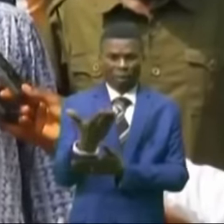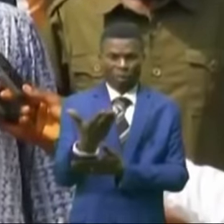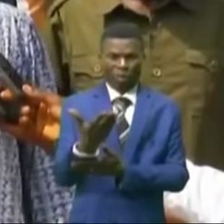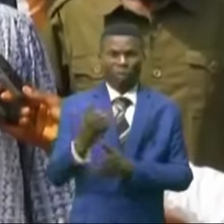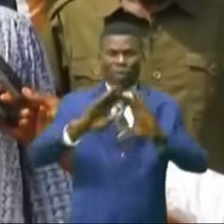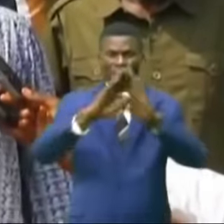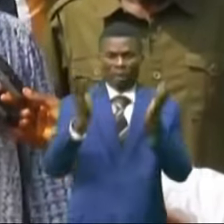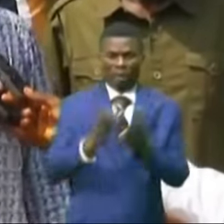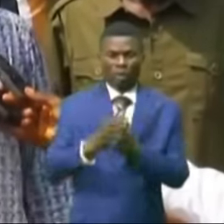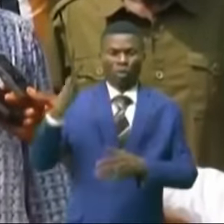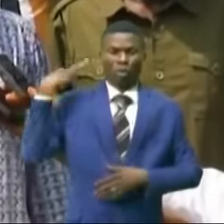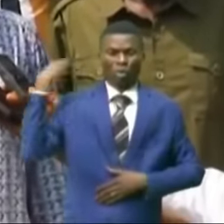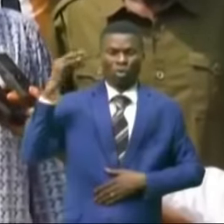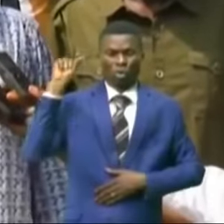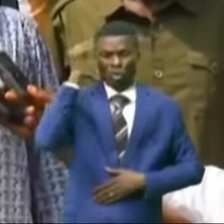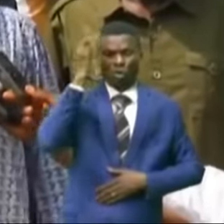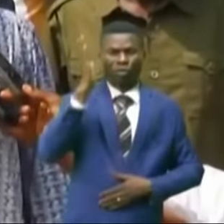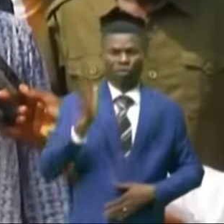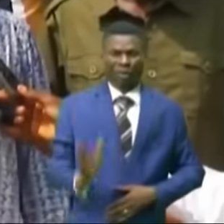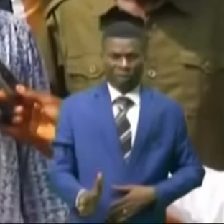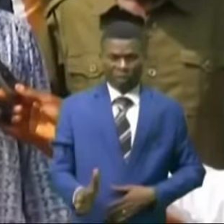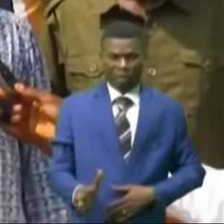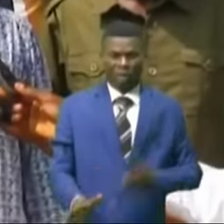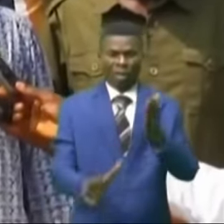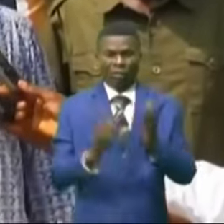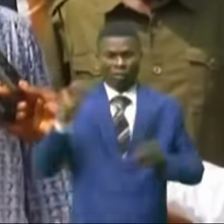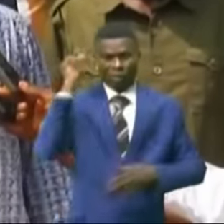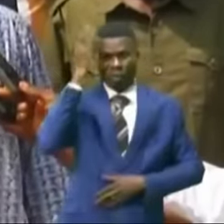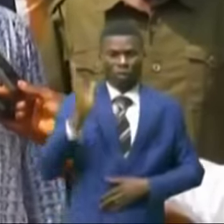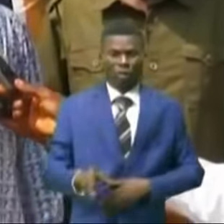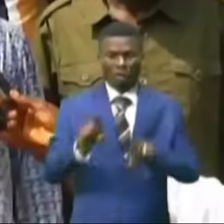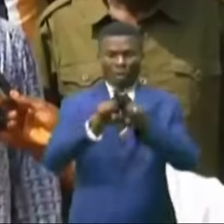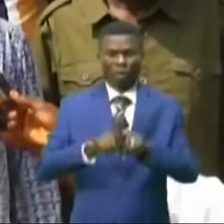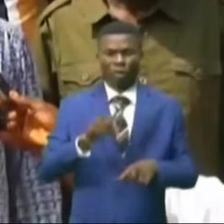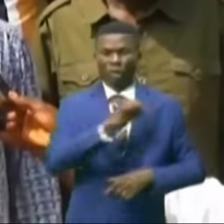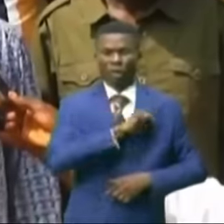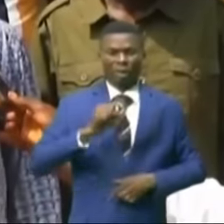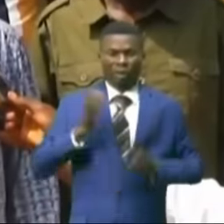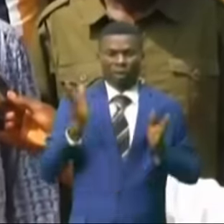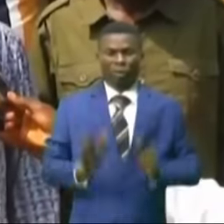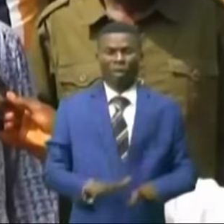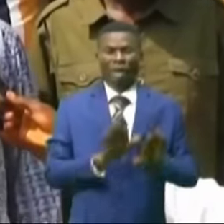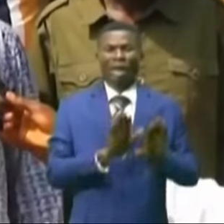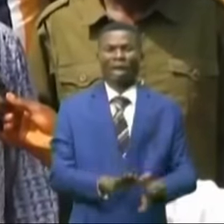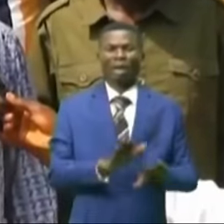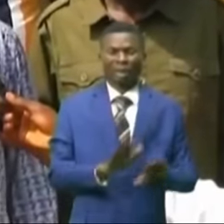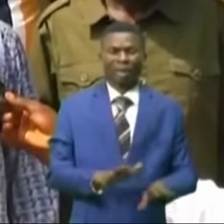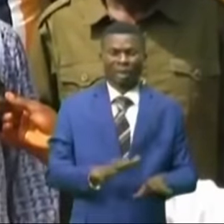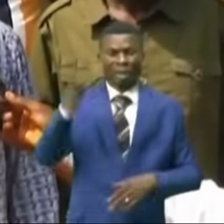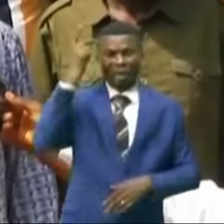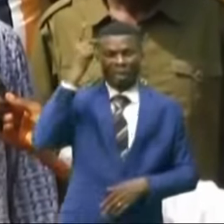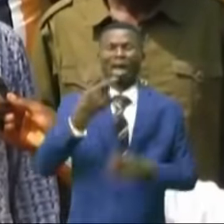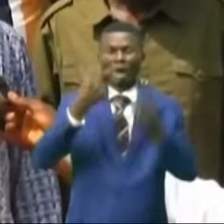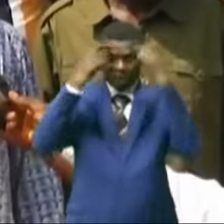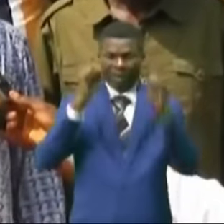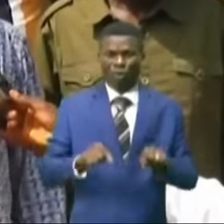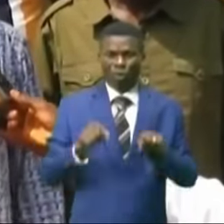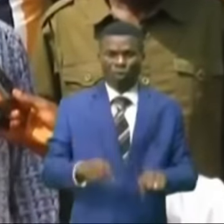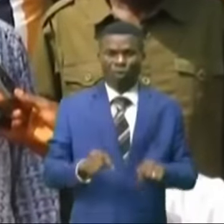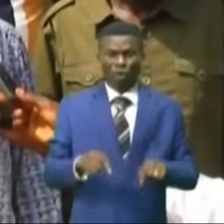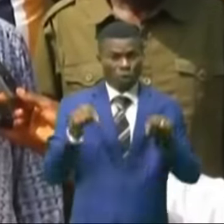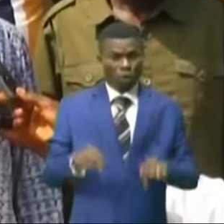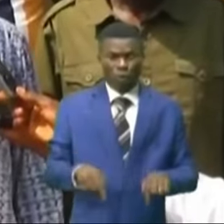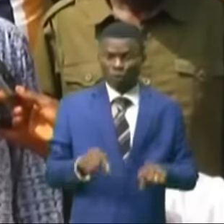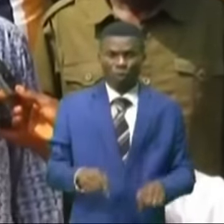tous les candidats gouverneurs, vice-gouverneur et sénateur, n'attendre que ce que Kinshasa va décider aujourd'hui, parce